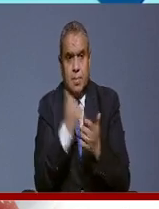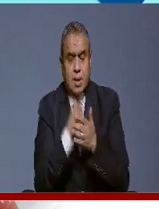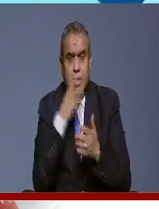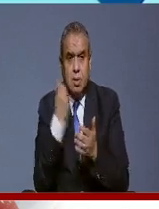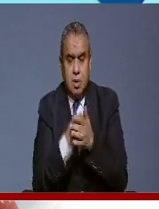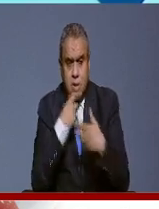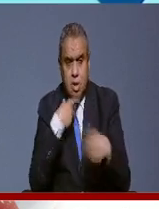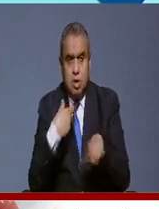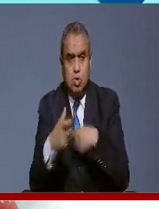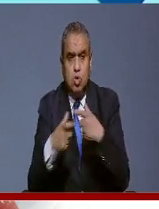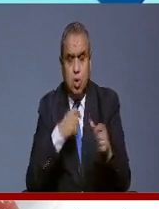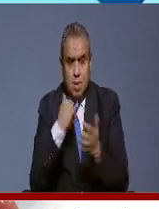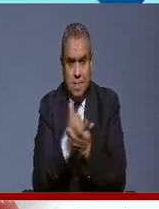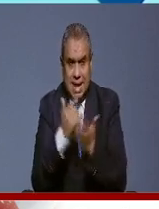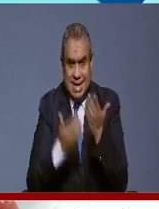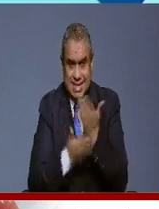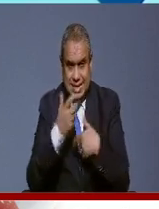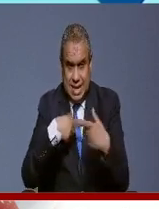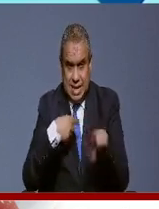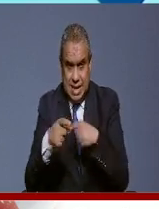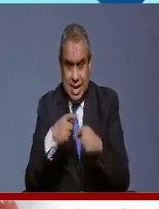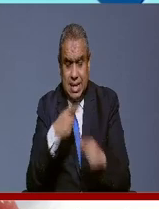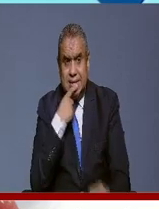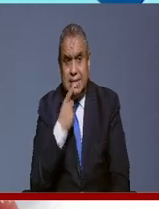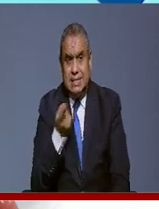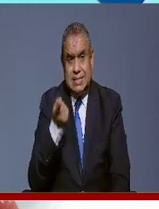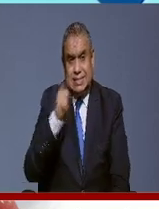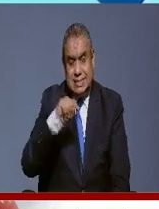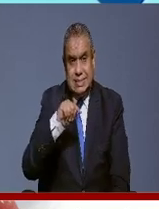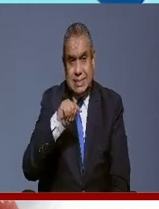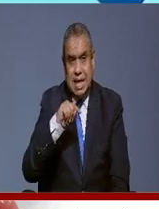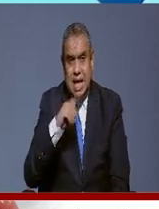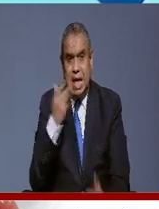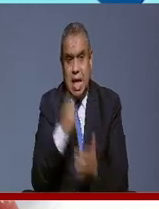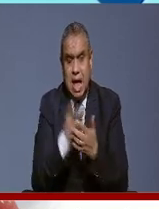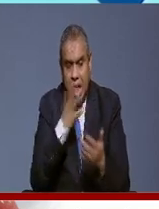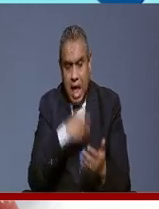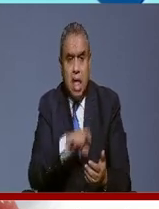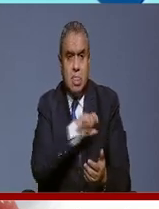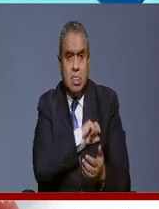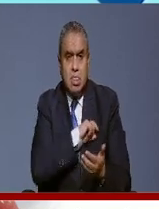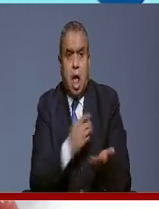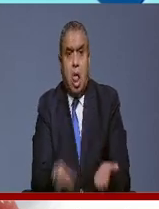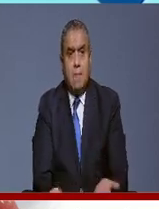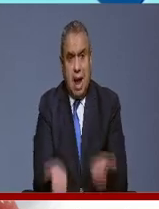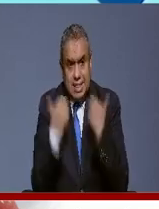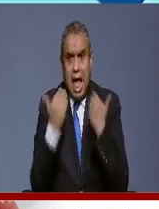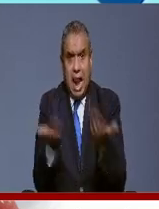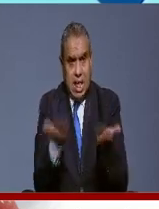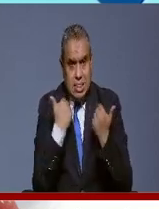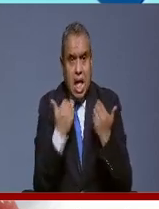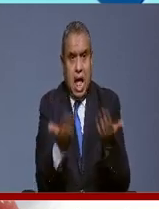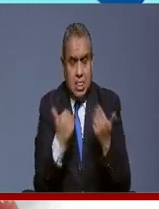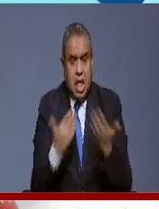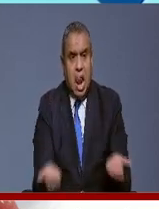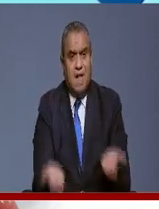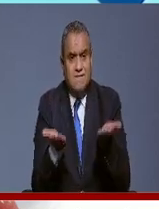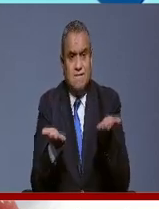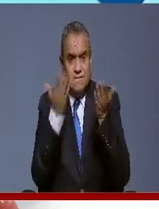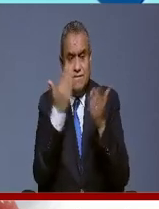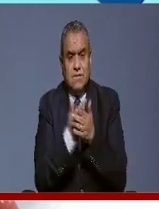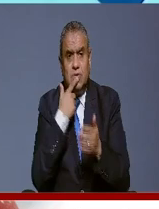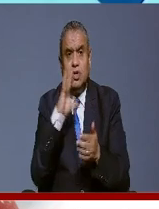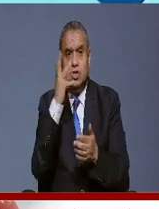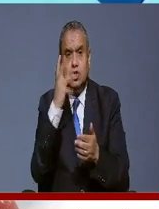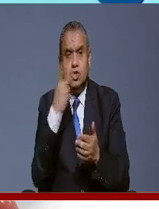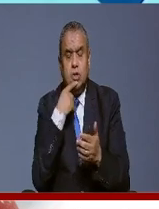تكنولوجيا تطبيقية بالسنة الجاية بيبقى عايز يمكن اعداد مضاعفة، لان الجودة عالية والشباب بتاعنا ما